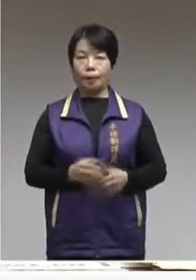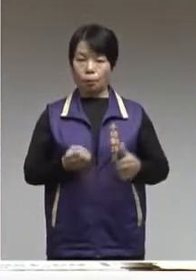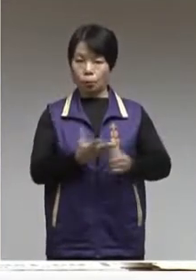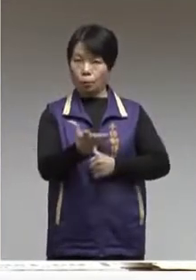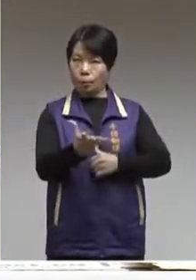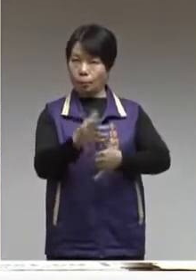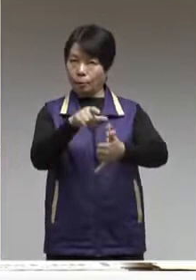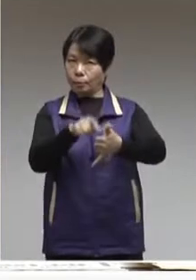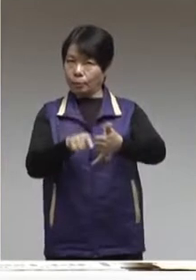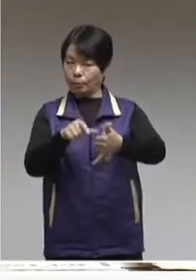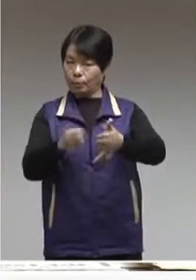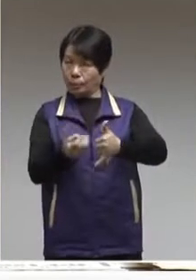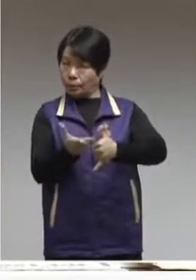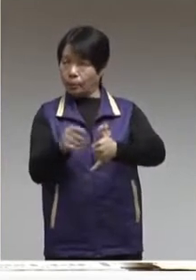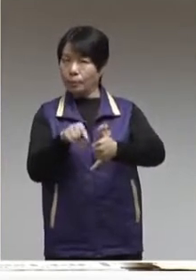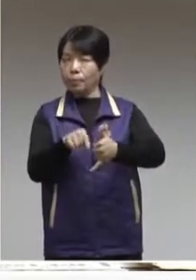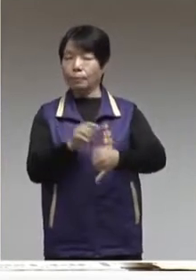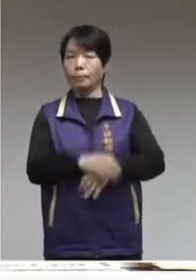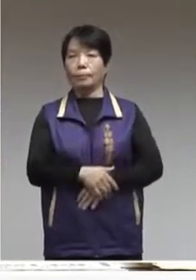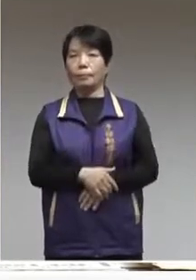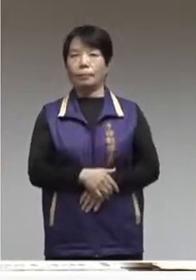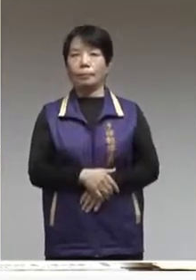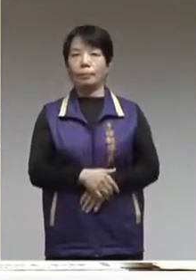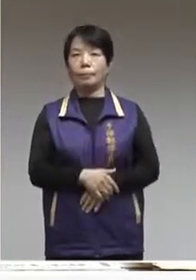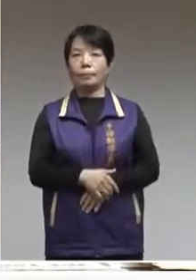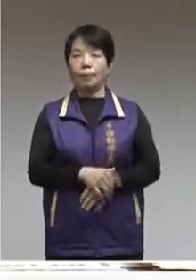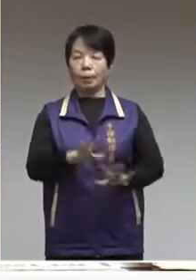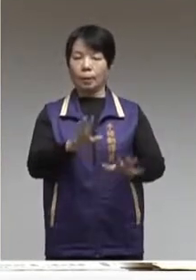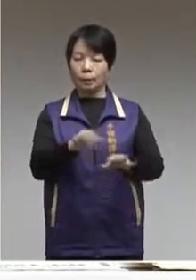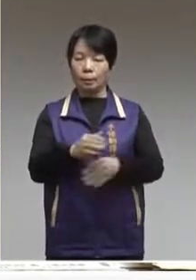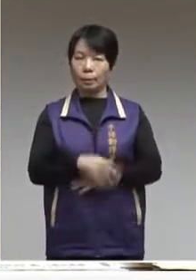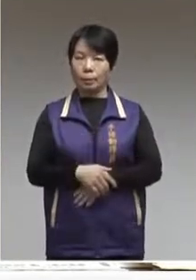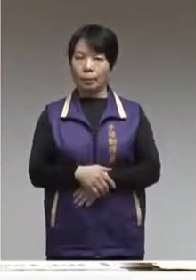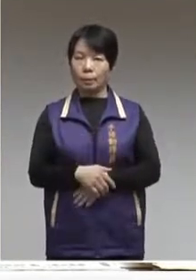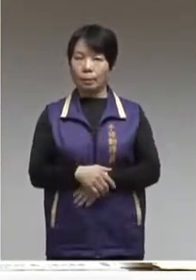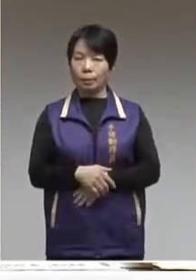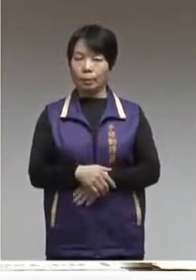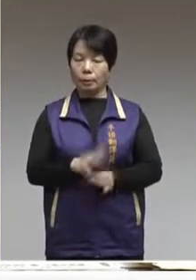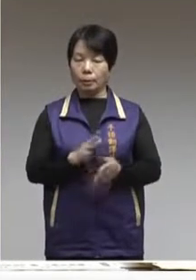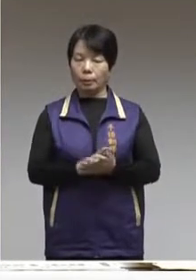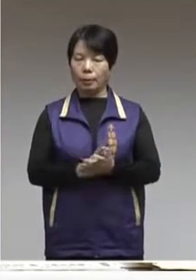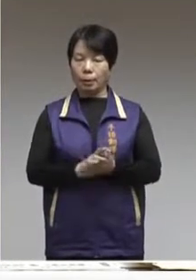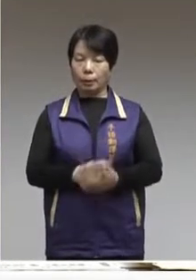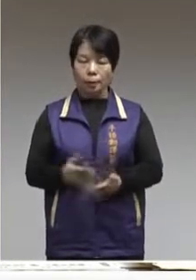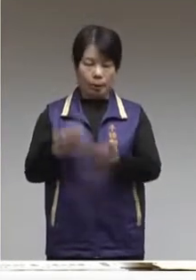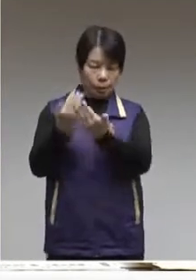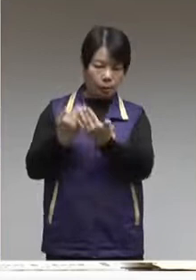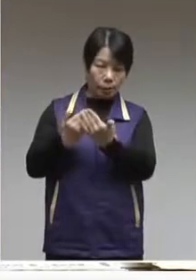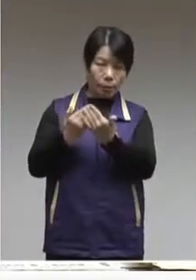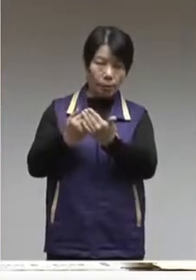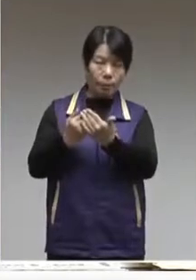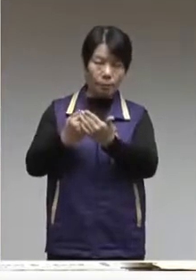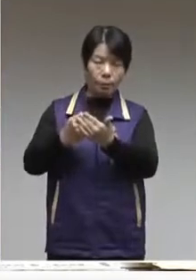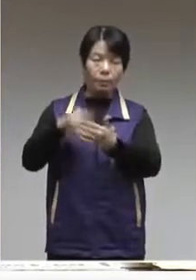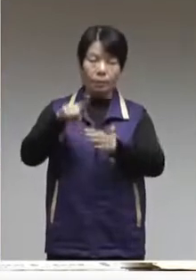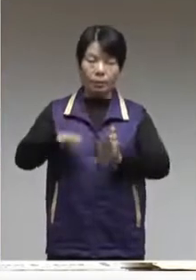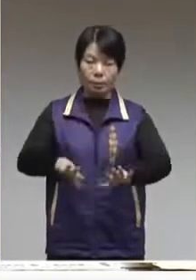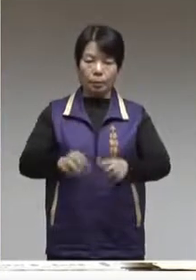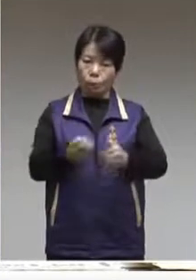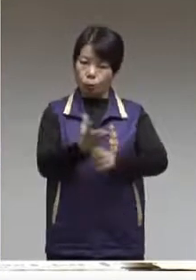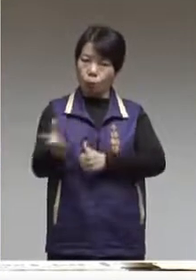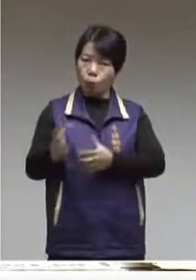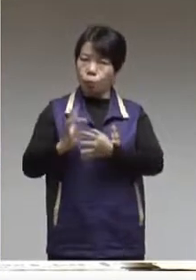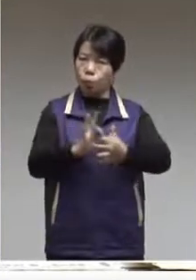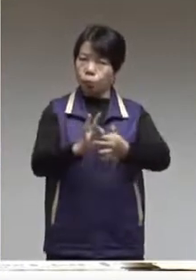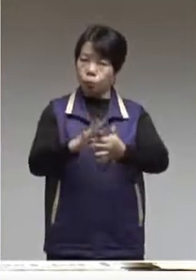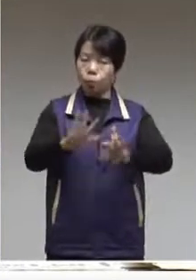个个案，也就是所谓的这个隐形传播链，就可以把它挡掉。所以从